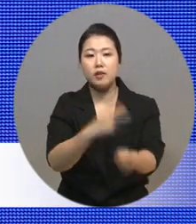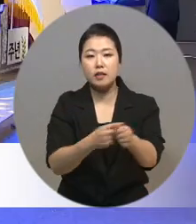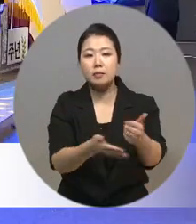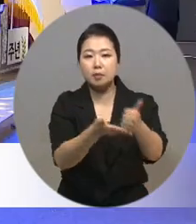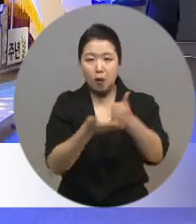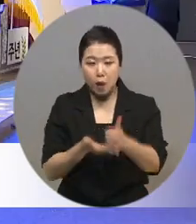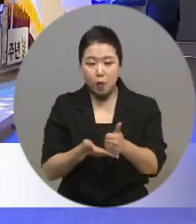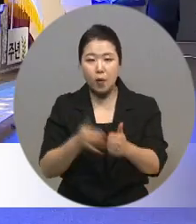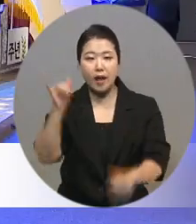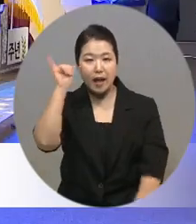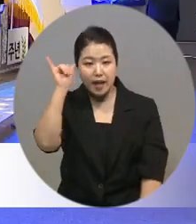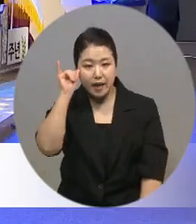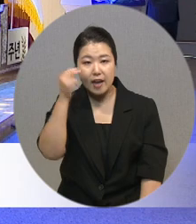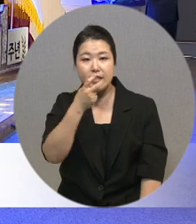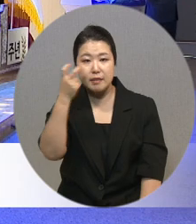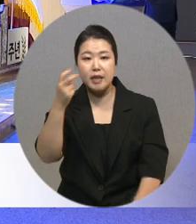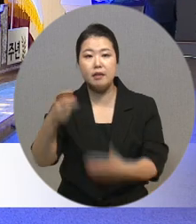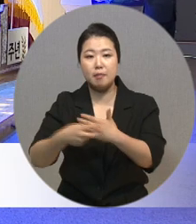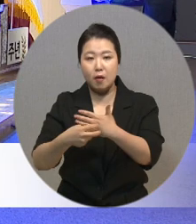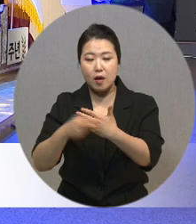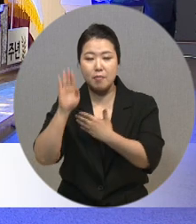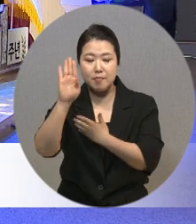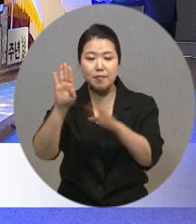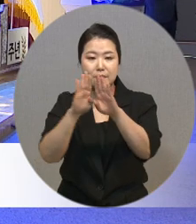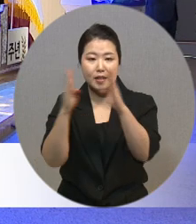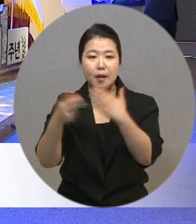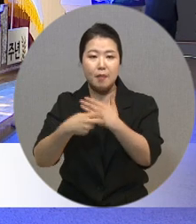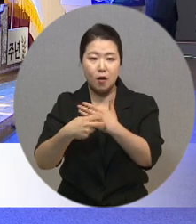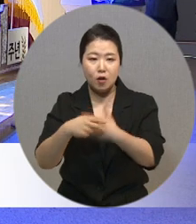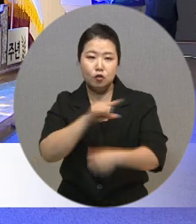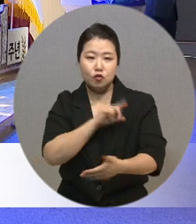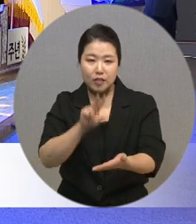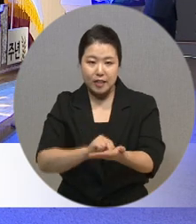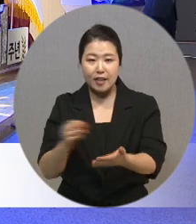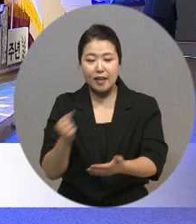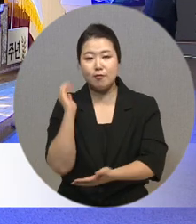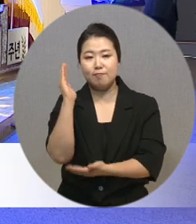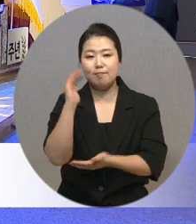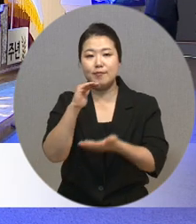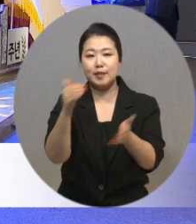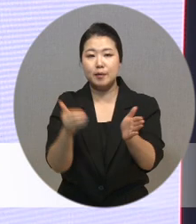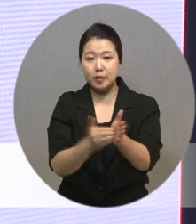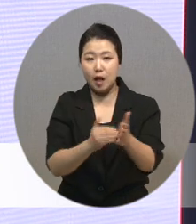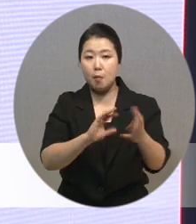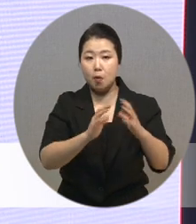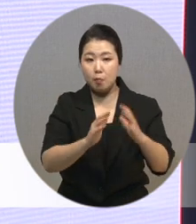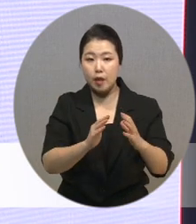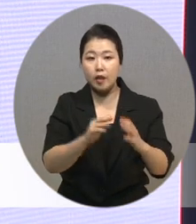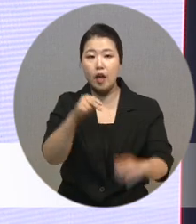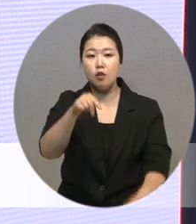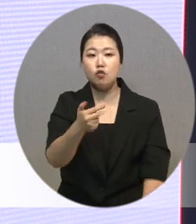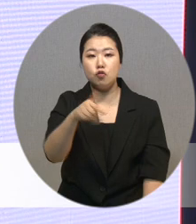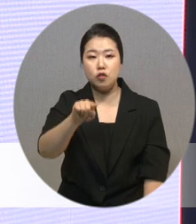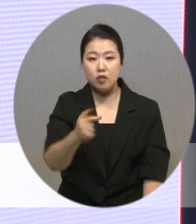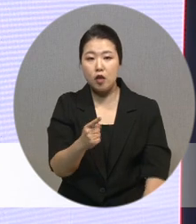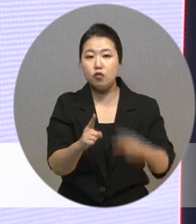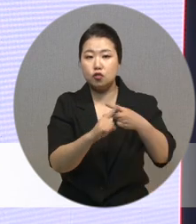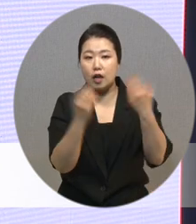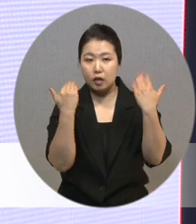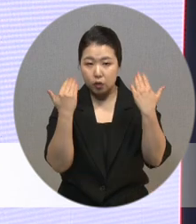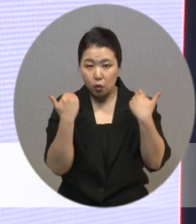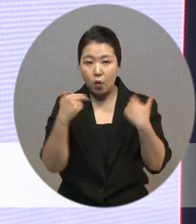AI 스마트 병원이 열어가는 미래 의료를 주제로 특강을 열었습니다 포럼에는 순천삼산중학교